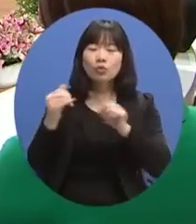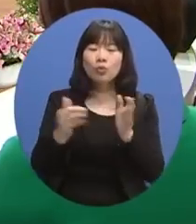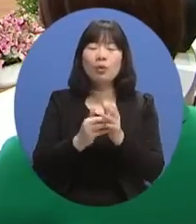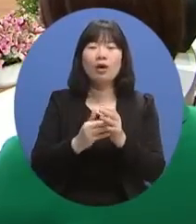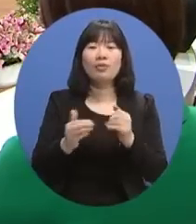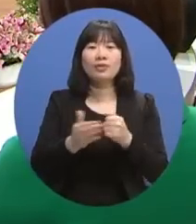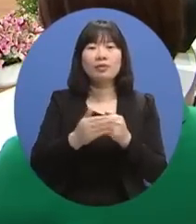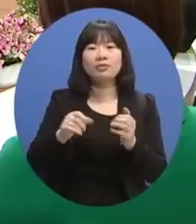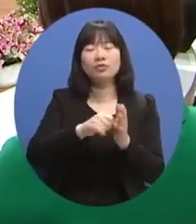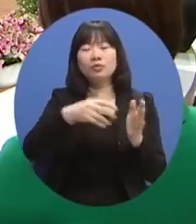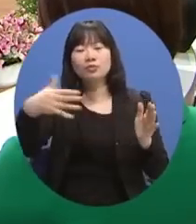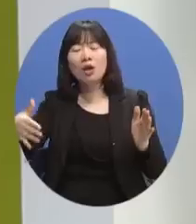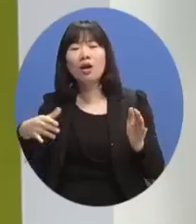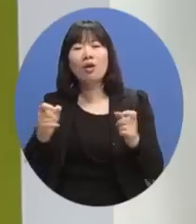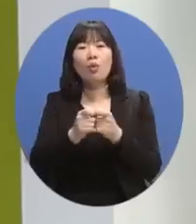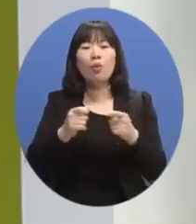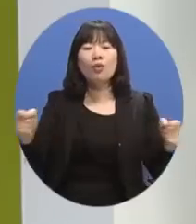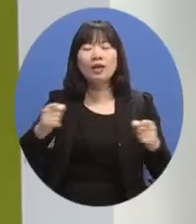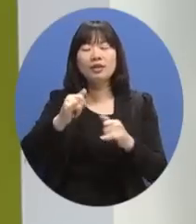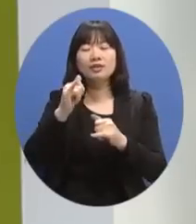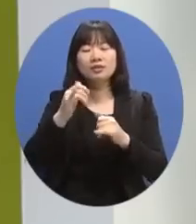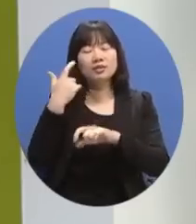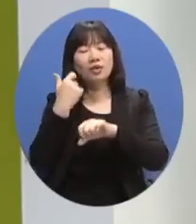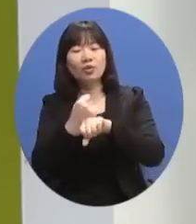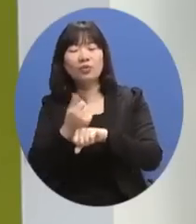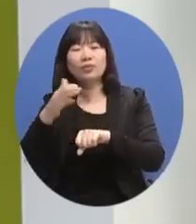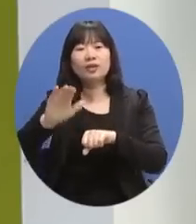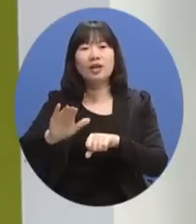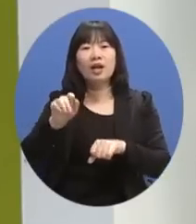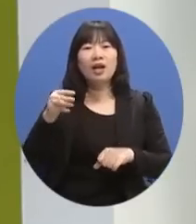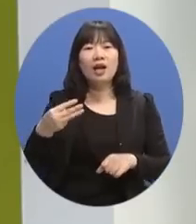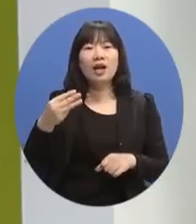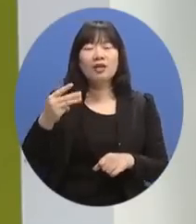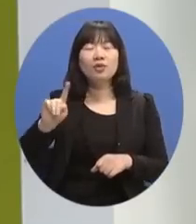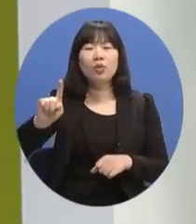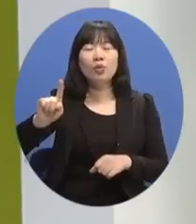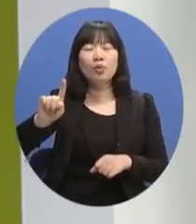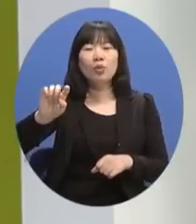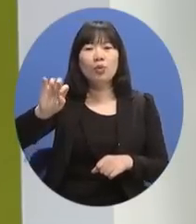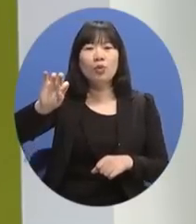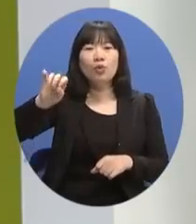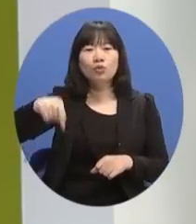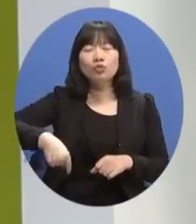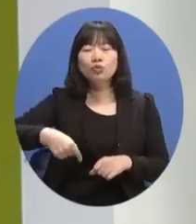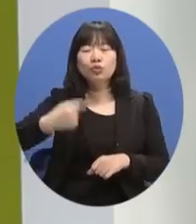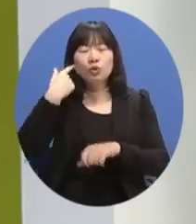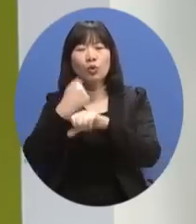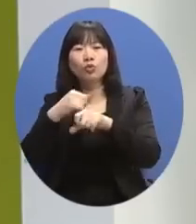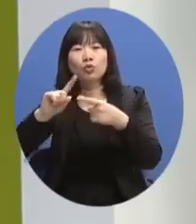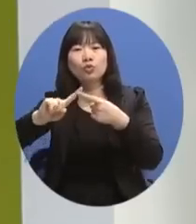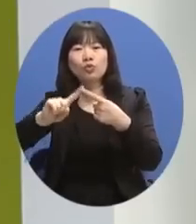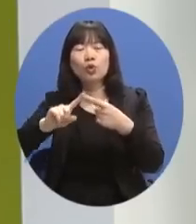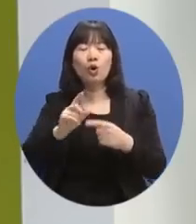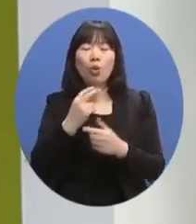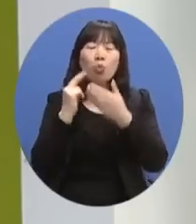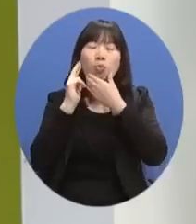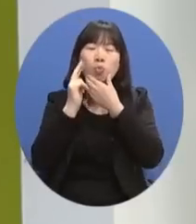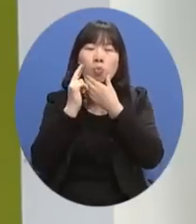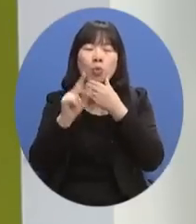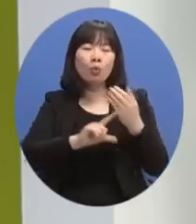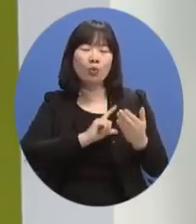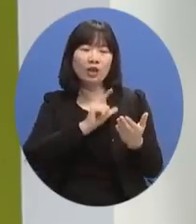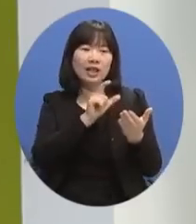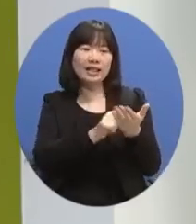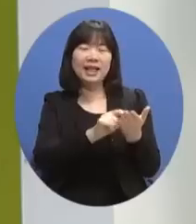아주 유명한, 굉장히 오래된 연구인데 아주 유명한 할로우 원숭이 연구라는 게 있어요. 이거 할로우 원숭이가 원숭이 이름이